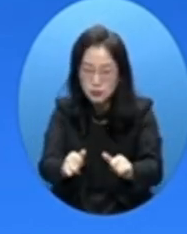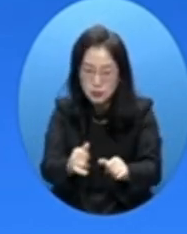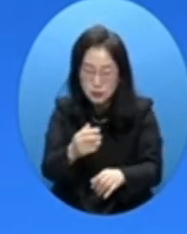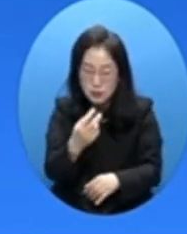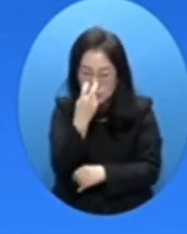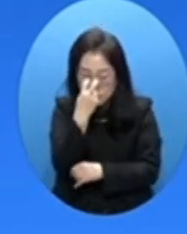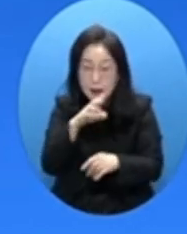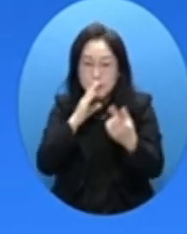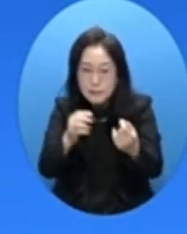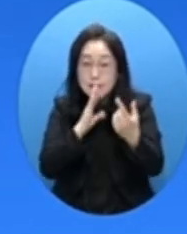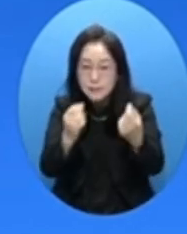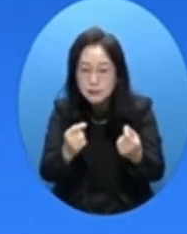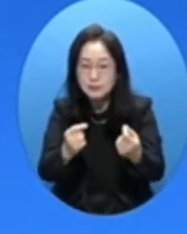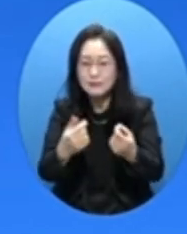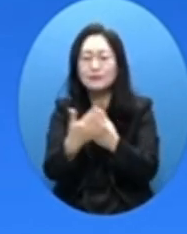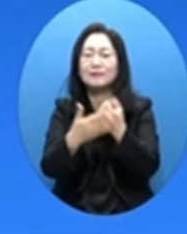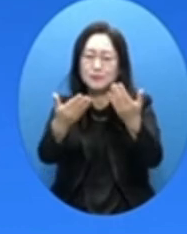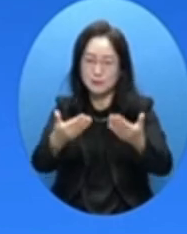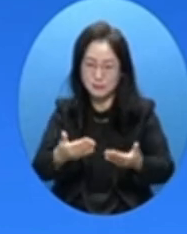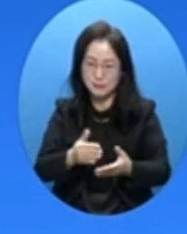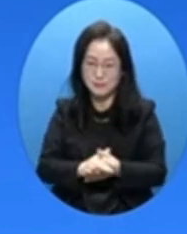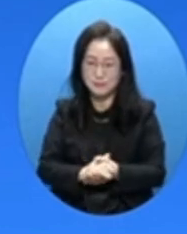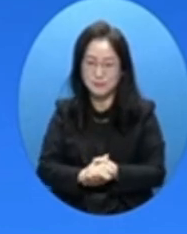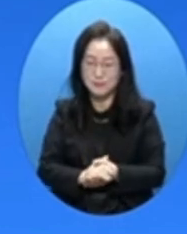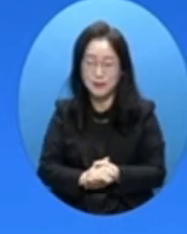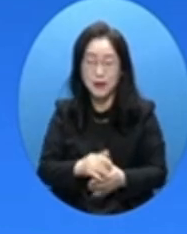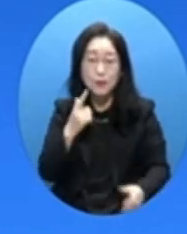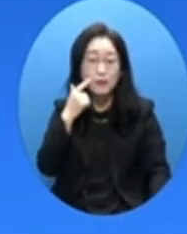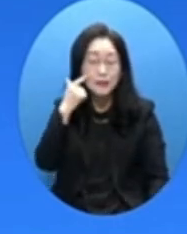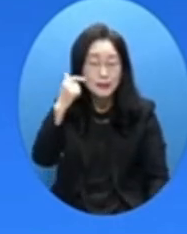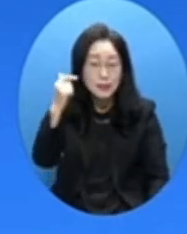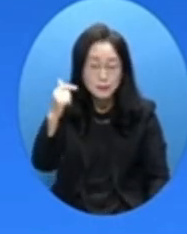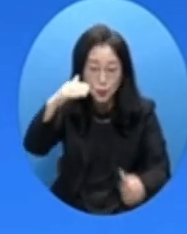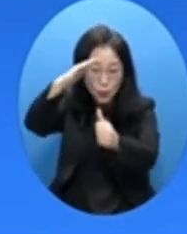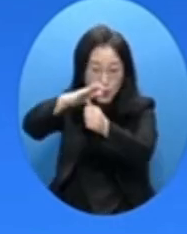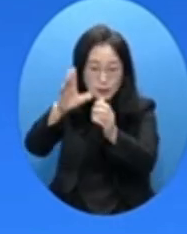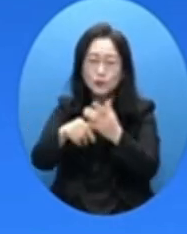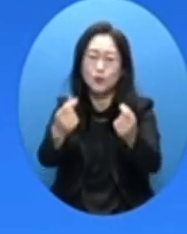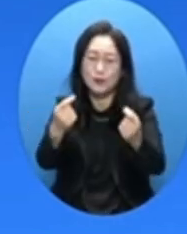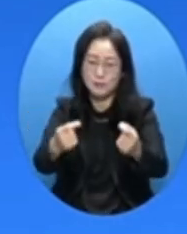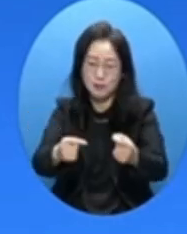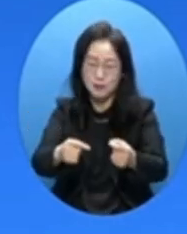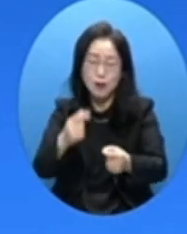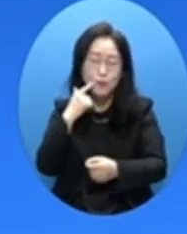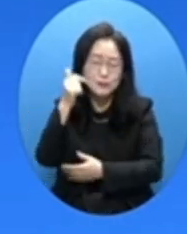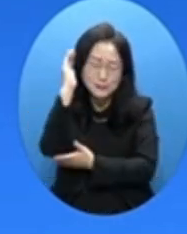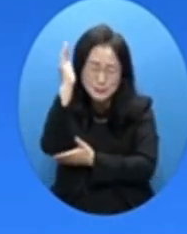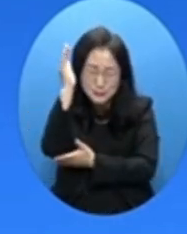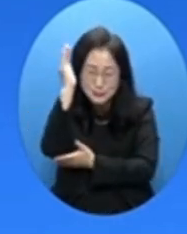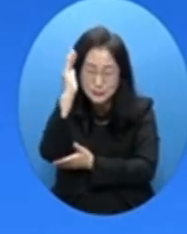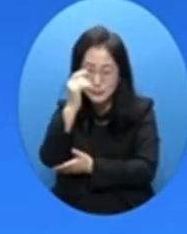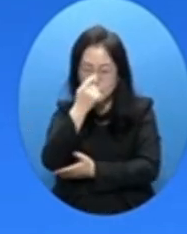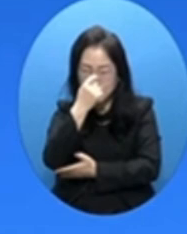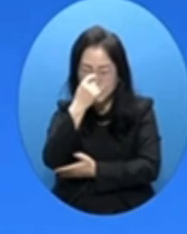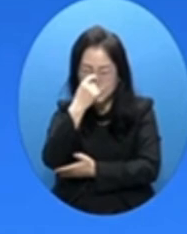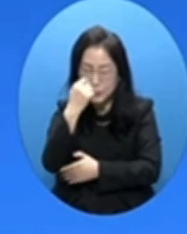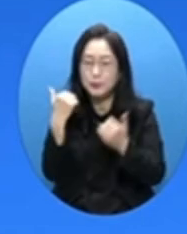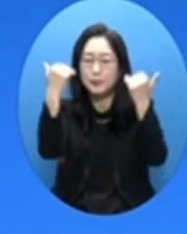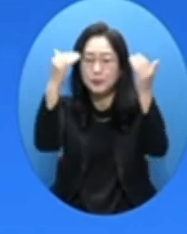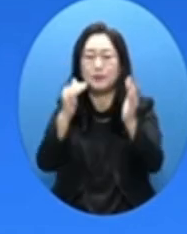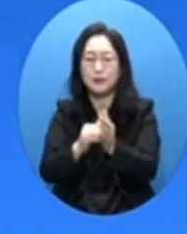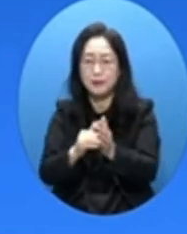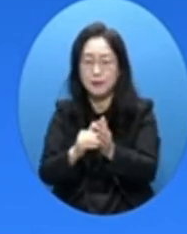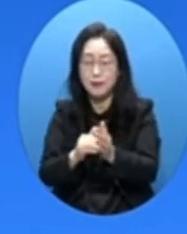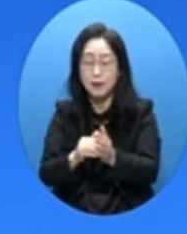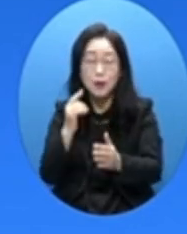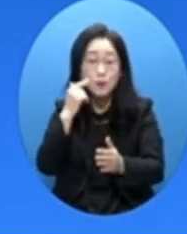설교 듣고 은혜 받았습니다 제가 어릴 때 그 설교를 드리면서이 교회에서 살아났습니다 목사님께서 두 주